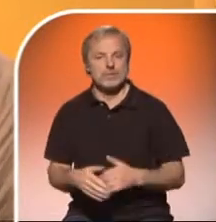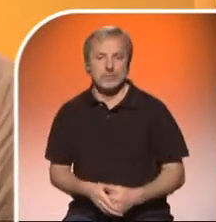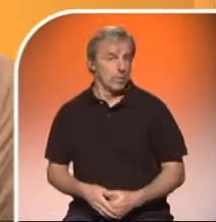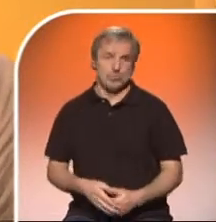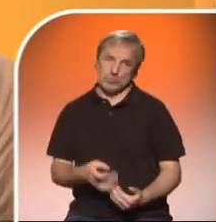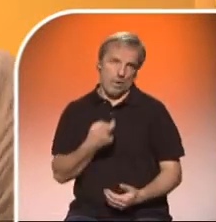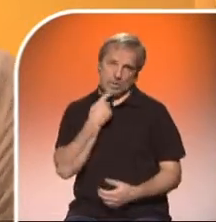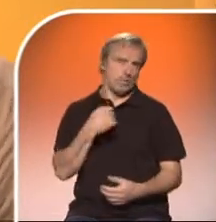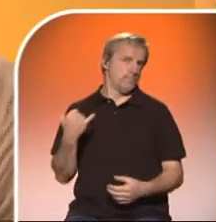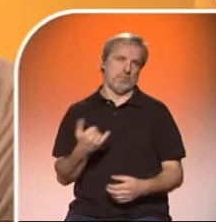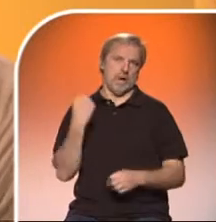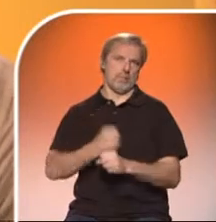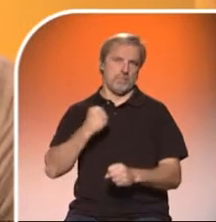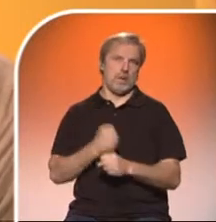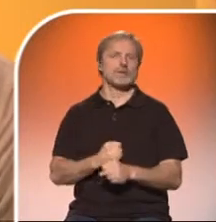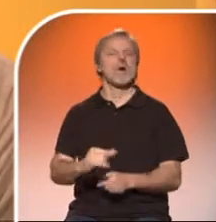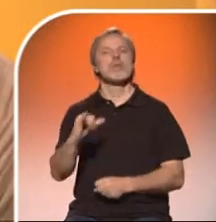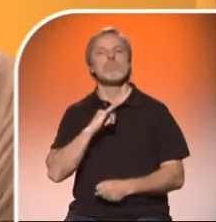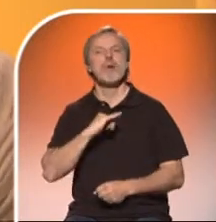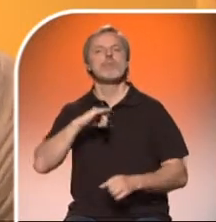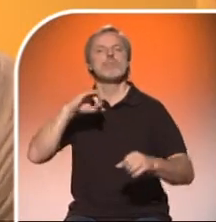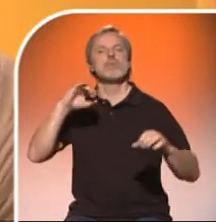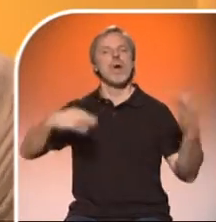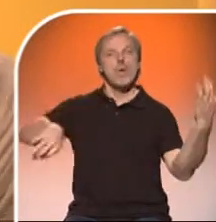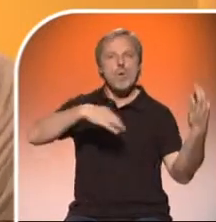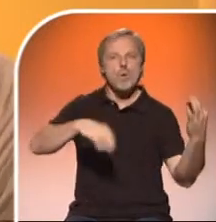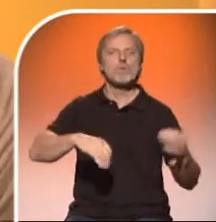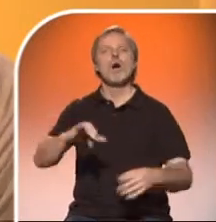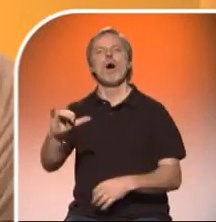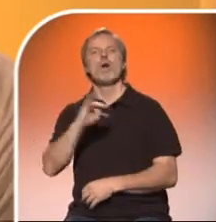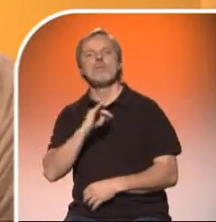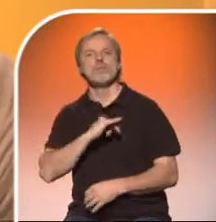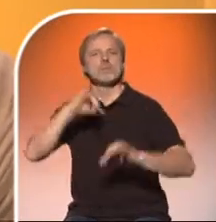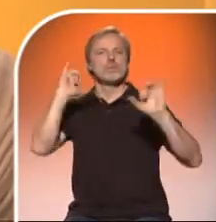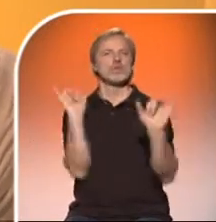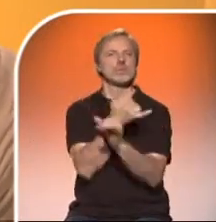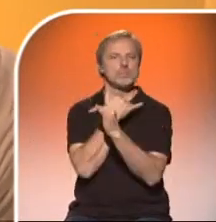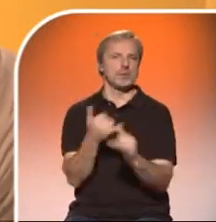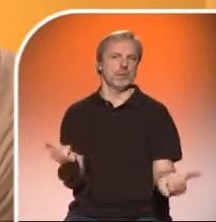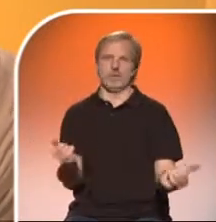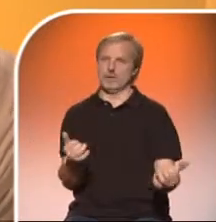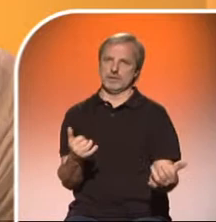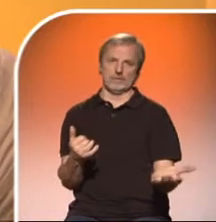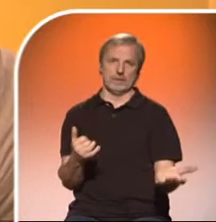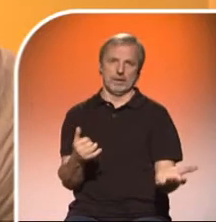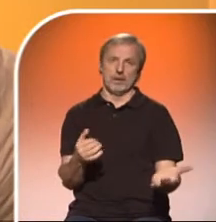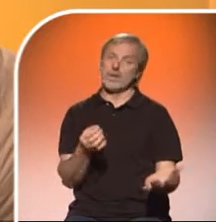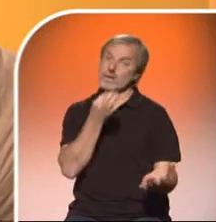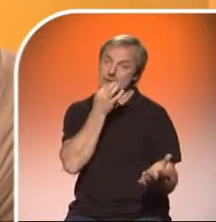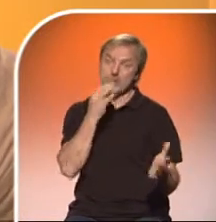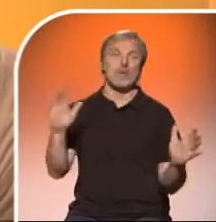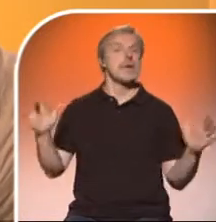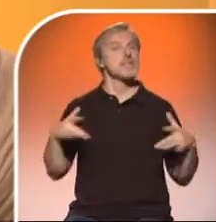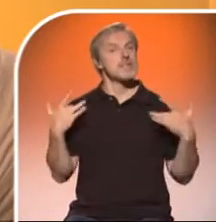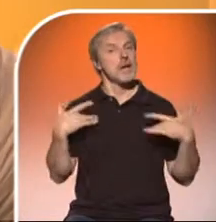dělám furt. No, mě baví muzika, baví mě zpívání a to mě velmi naplňuje. Takže kdyby mi zdraví dovolilo a